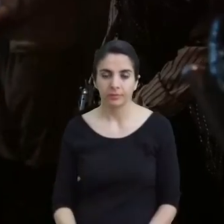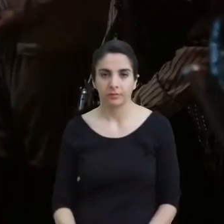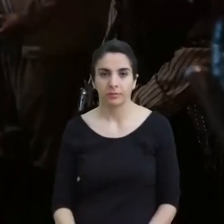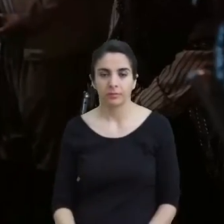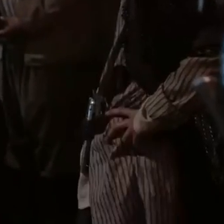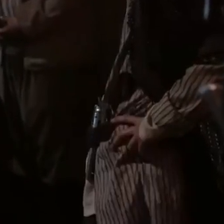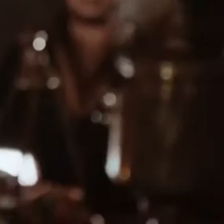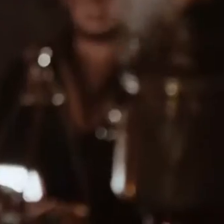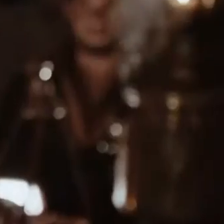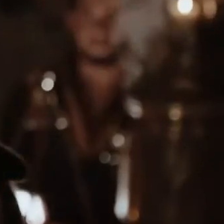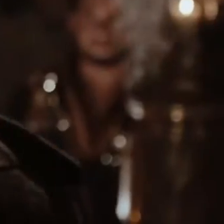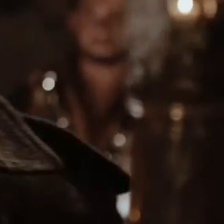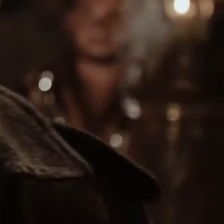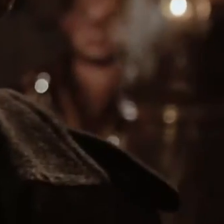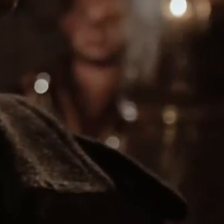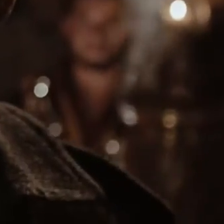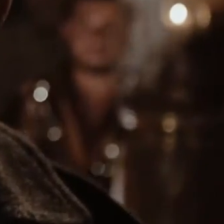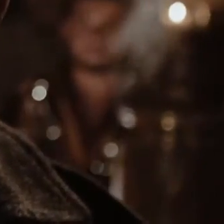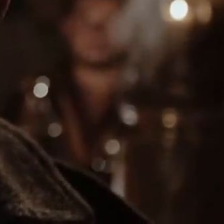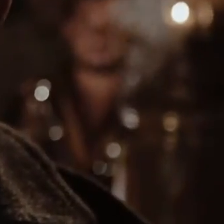Mustafa ayağa kalktı.